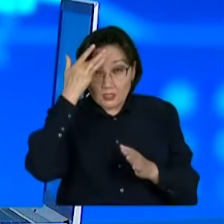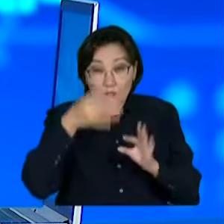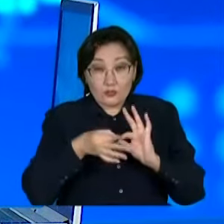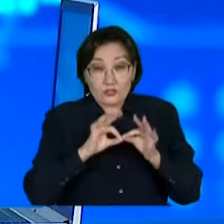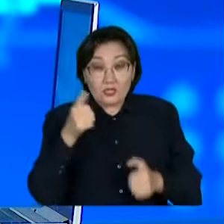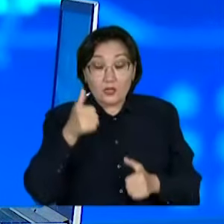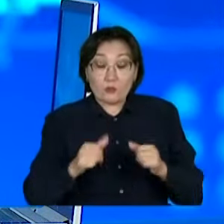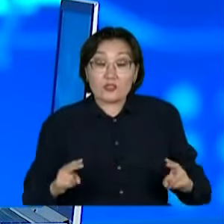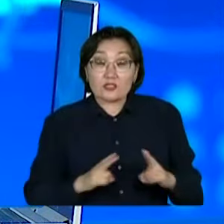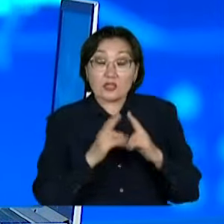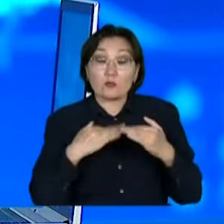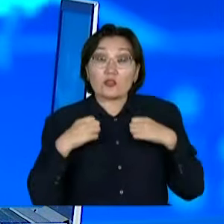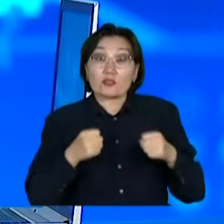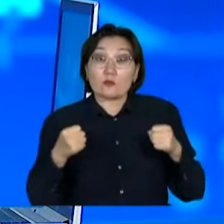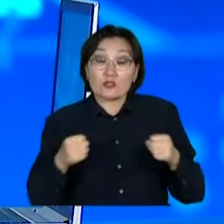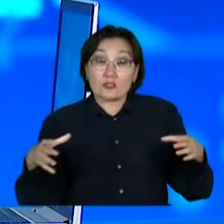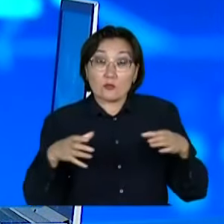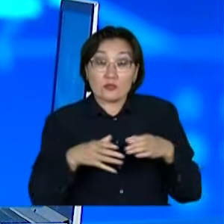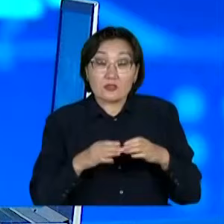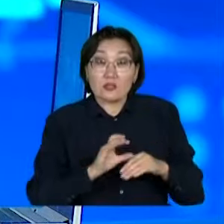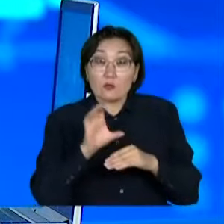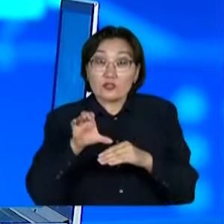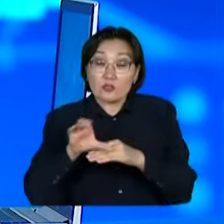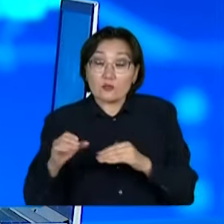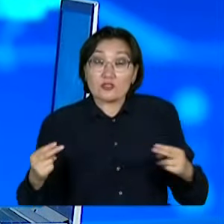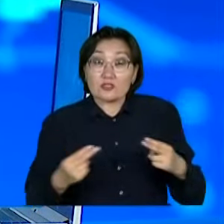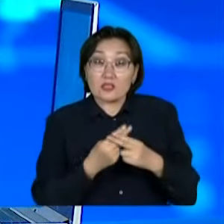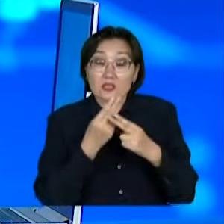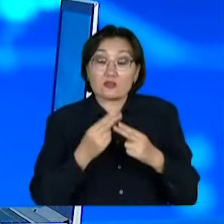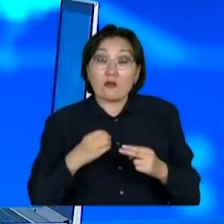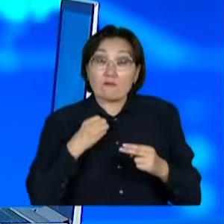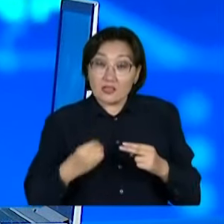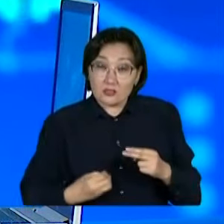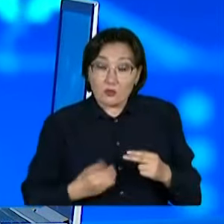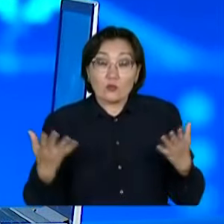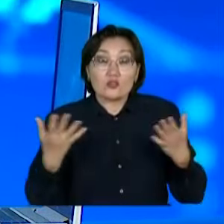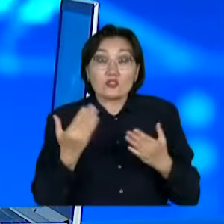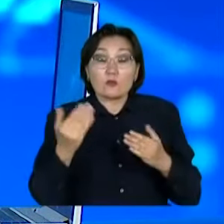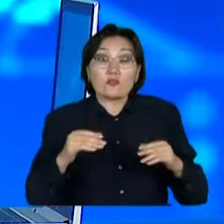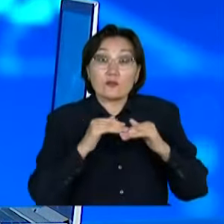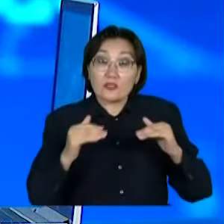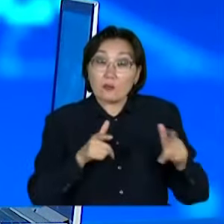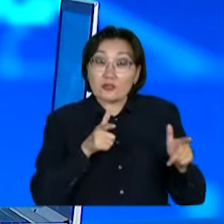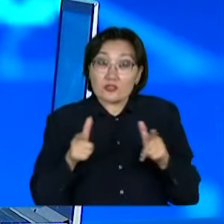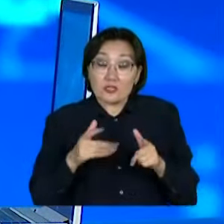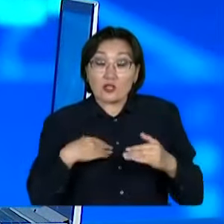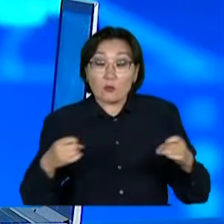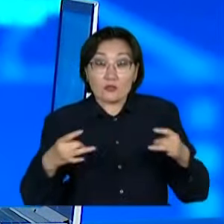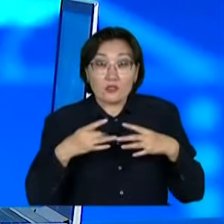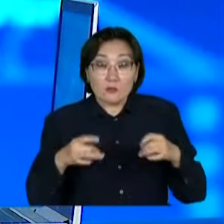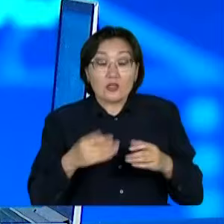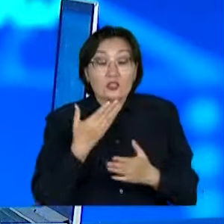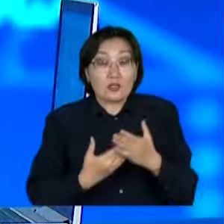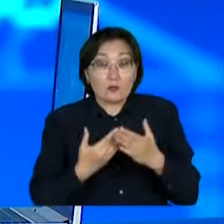игр в Париже. Наши спортсмены уже один за другим отправляются в столицу Франции. О том, каков их уровень подготовки, нам расскажет